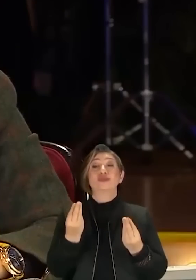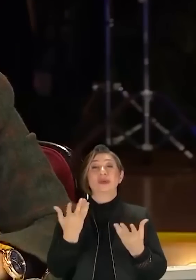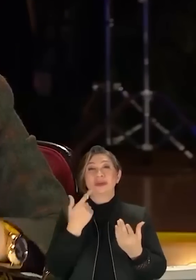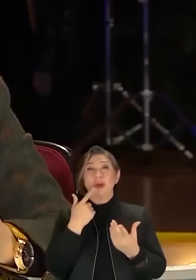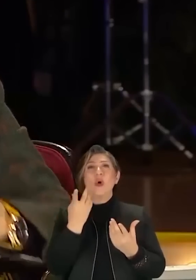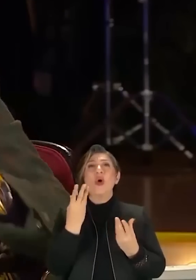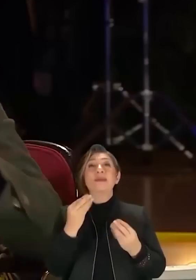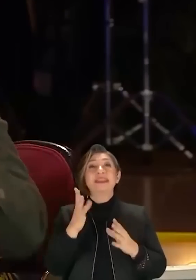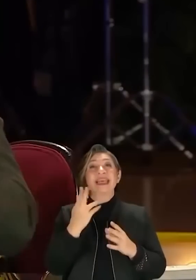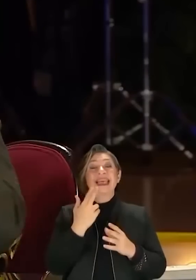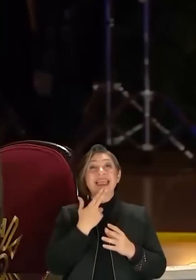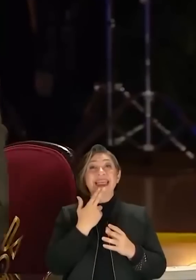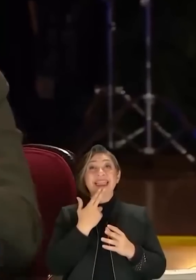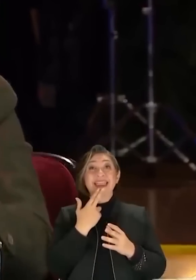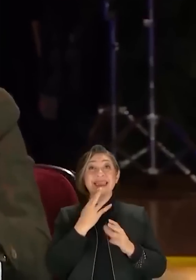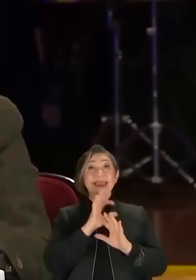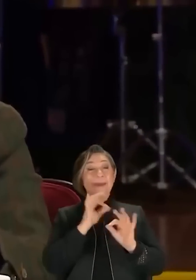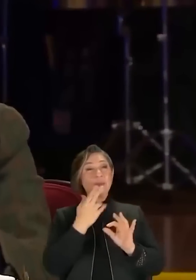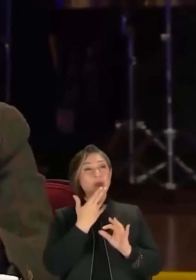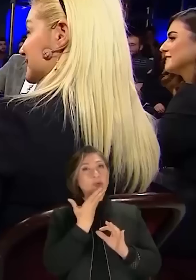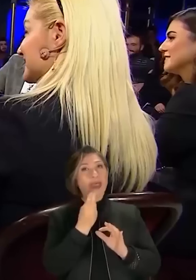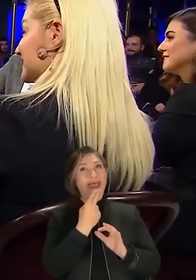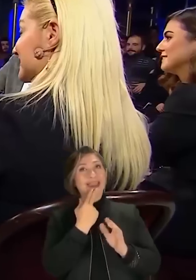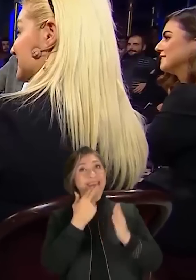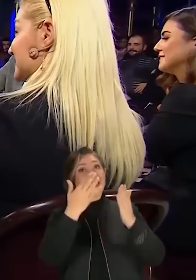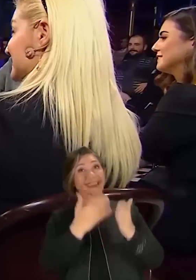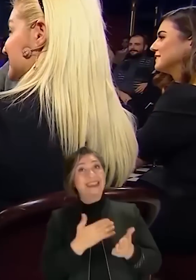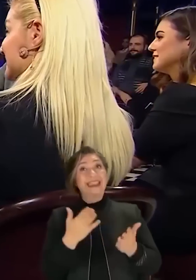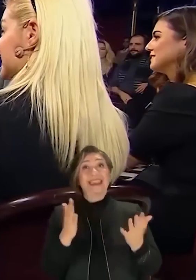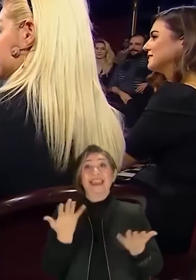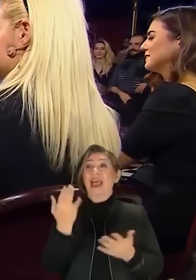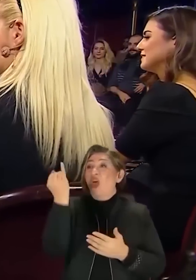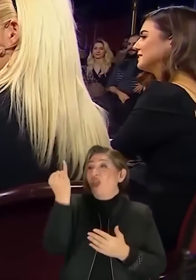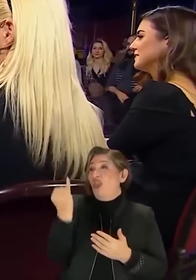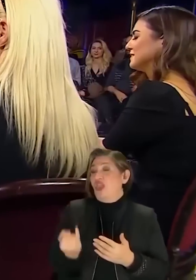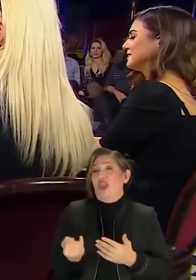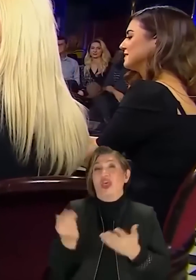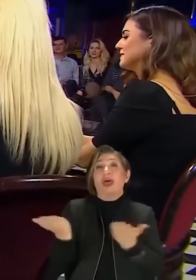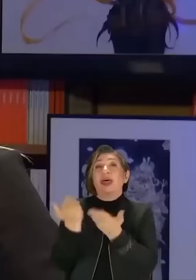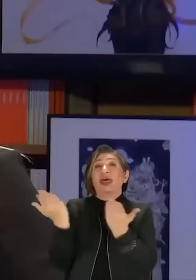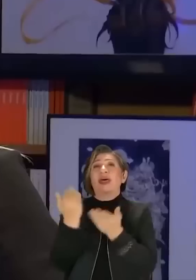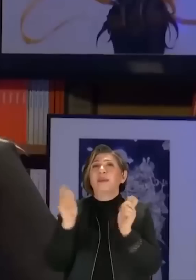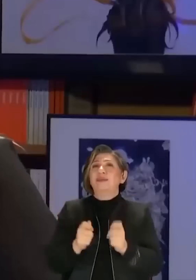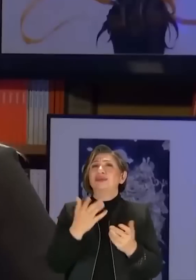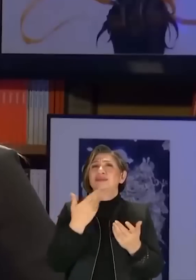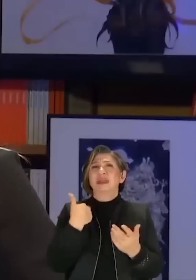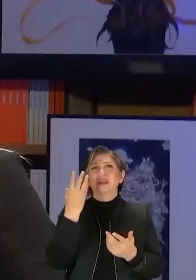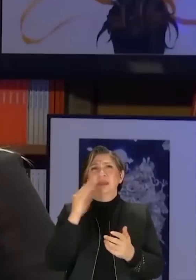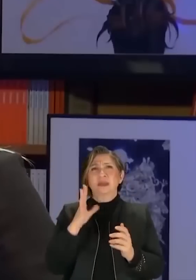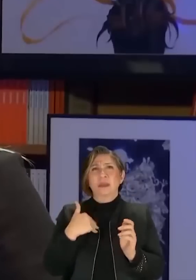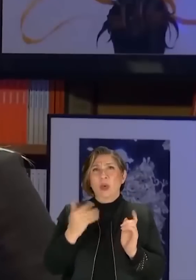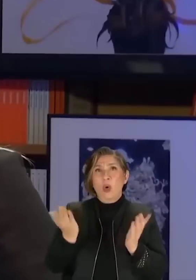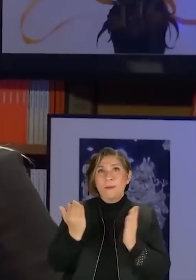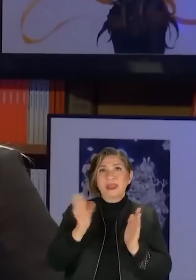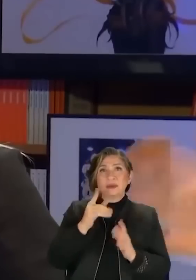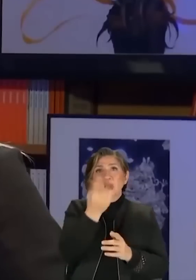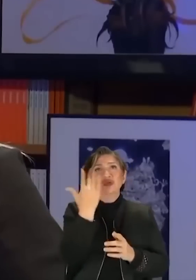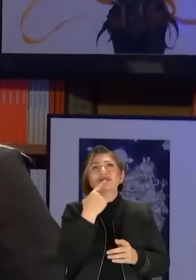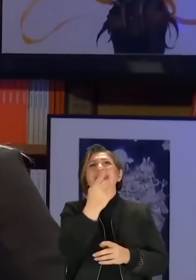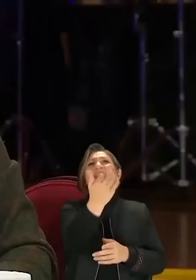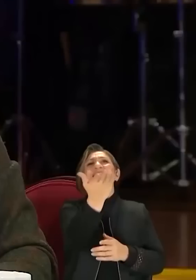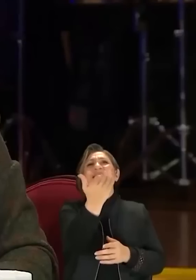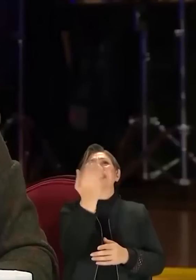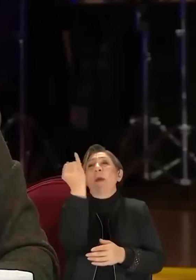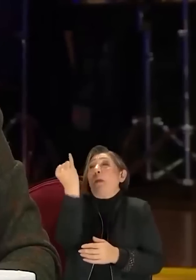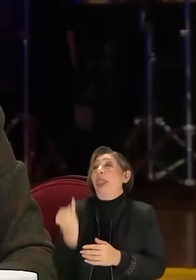bu olmaz. Kadının tam güzel kadınsın. Niye gidip sıskalaşmayı övüyorsun? Ben onu anlamıyorum. Hiçbir zaman övmedim. Övmedin de